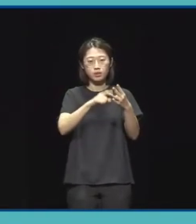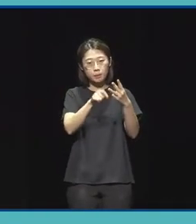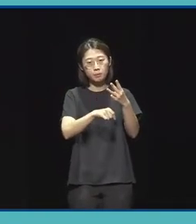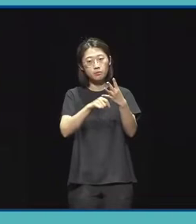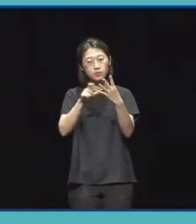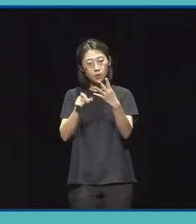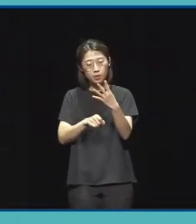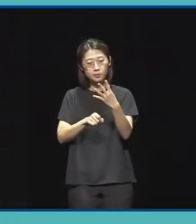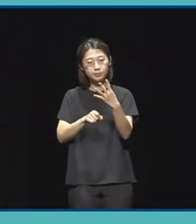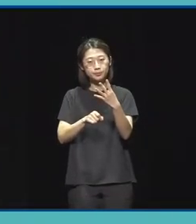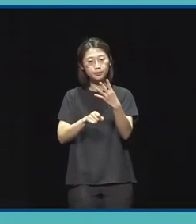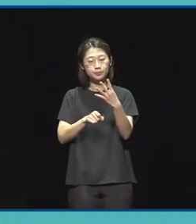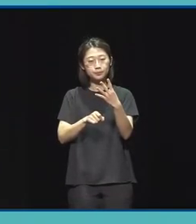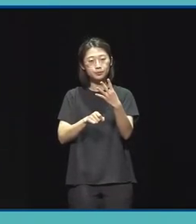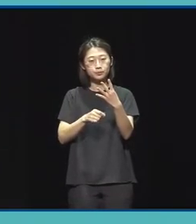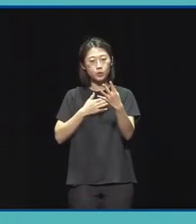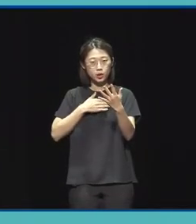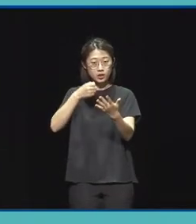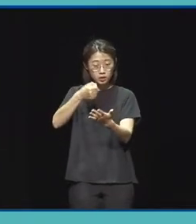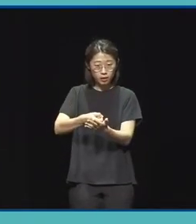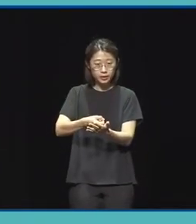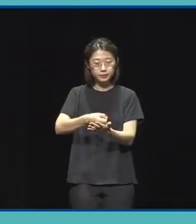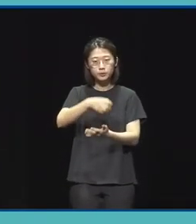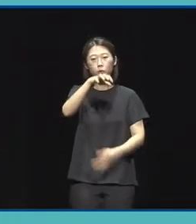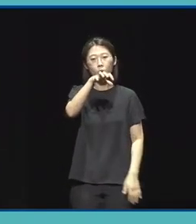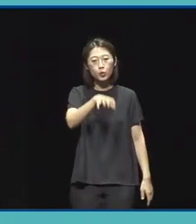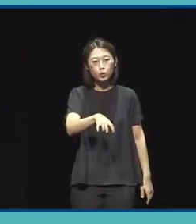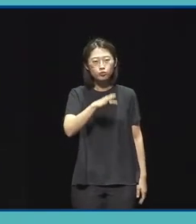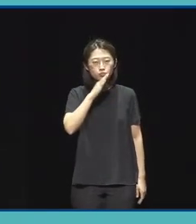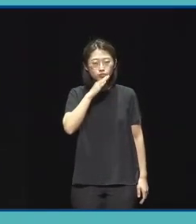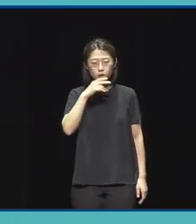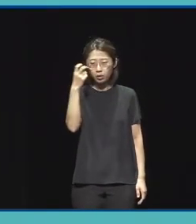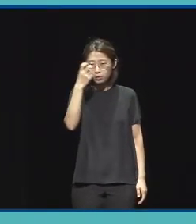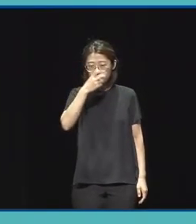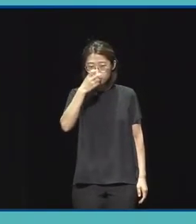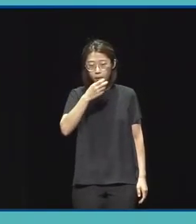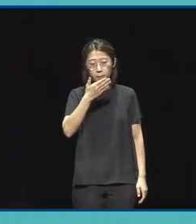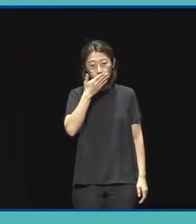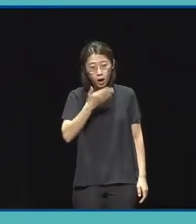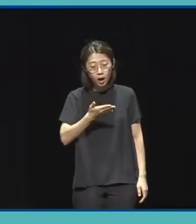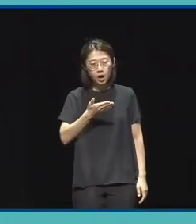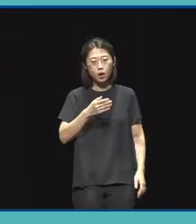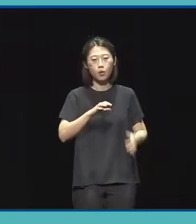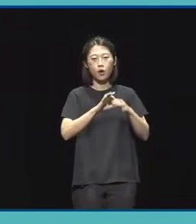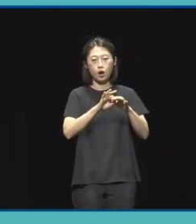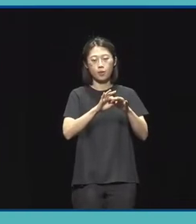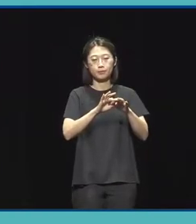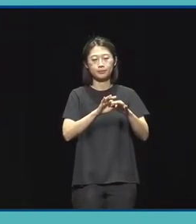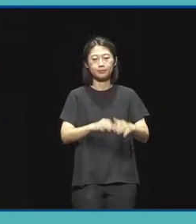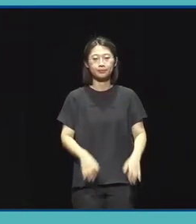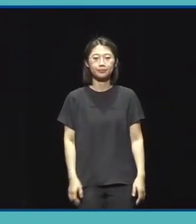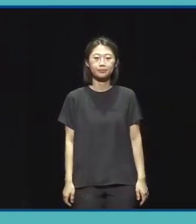4월까지 저희가 지정한 장소에서 실현심의 형태로 진행이 됩니다 이때에는